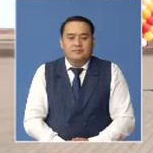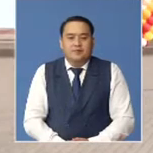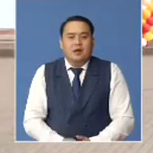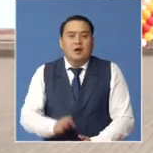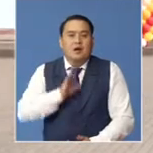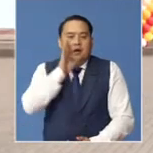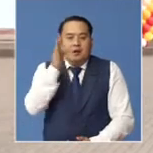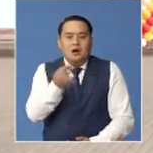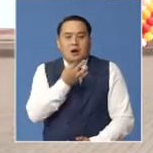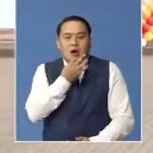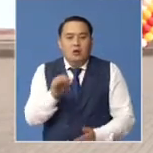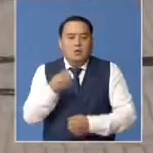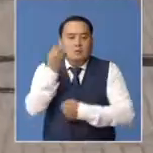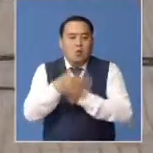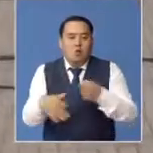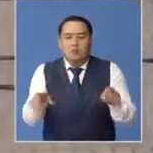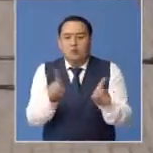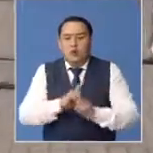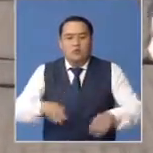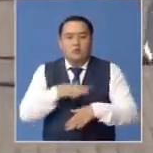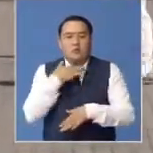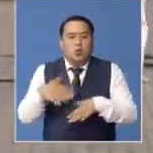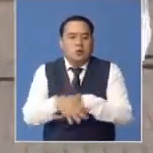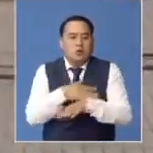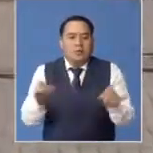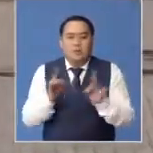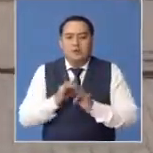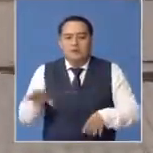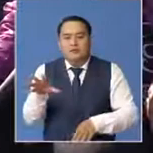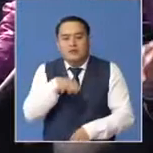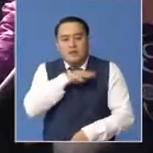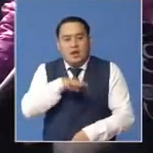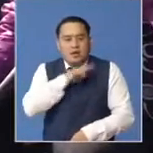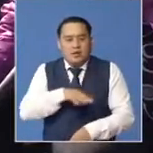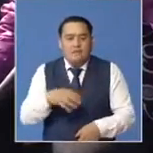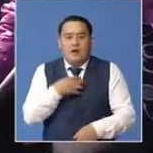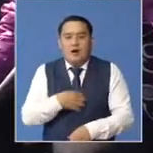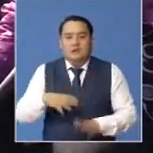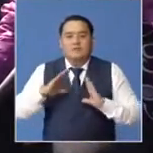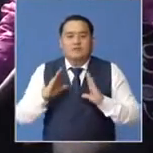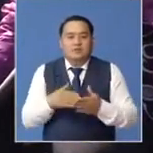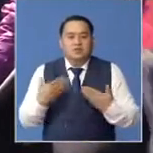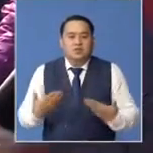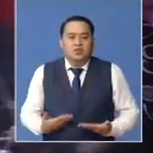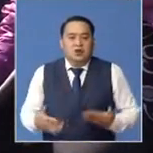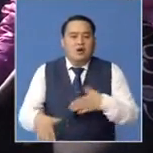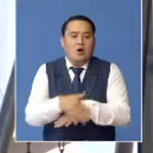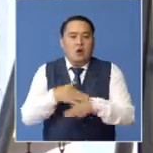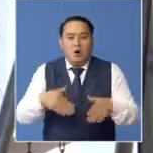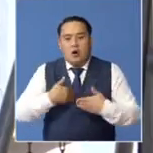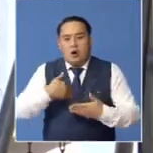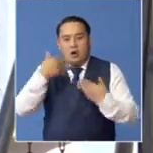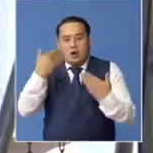раннего утра на площади города необычайно многолюдно. Сегодня праздник всех текелийцев. С этим знаменательным событием жители города поздравил